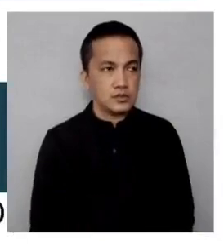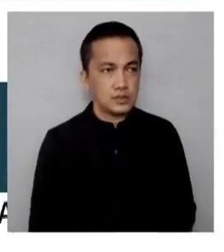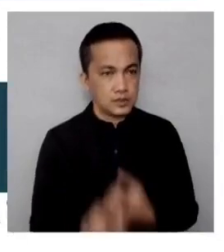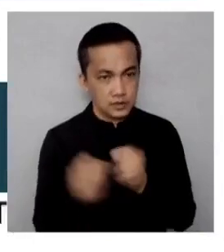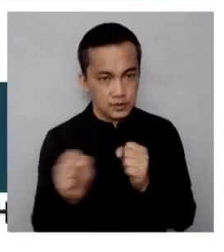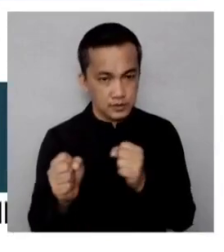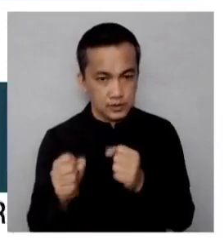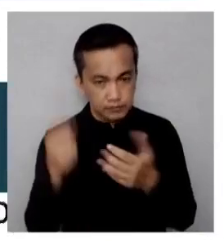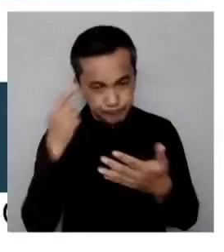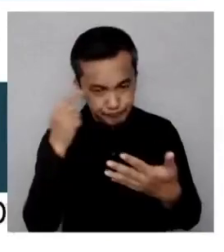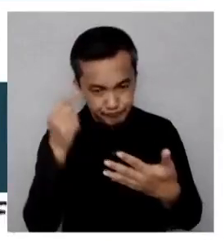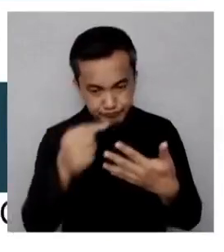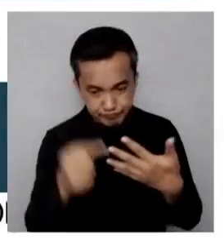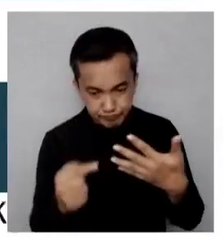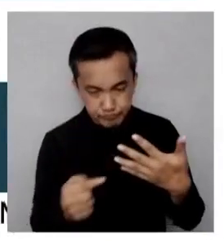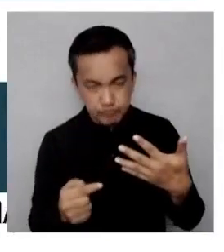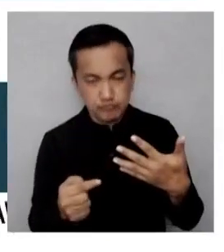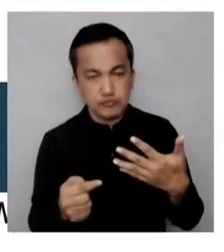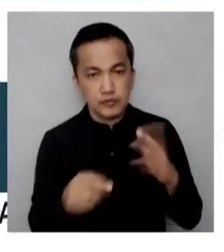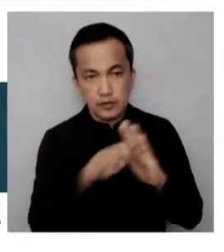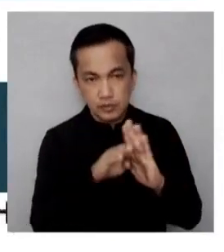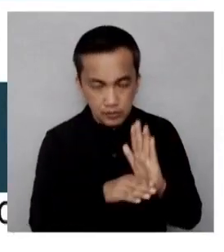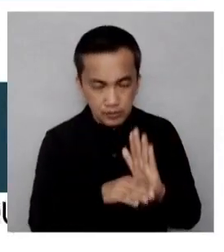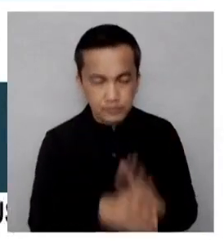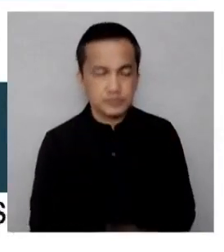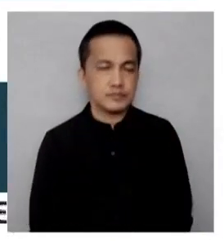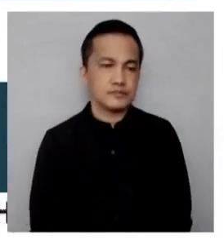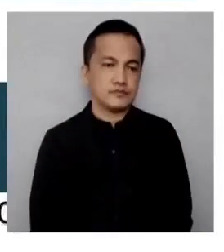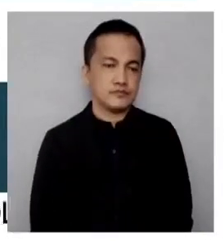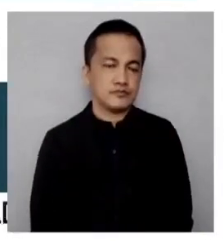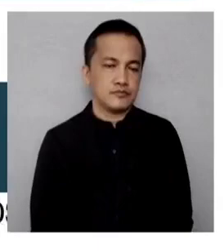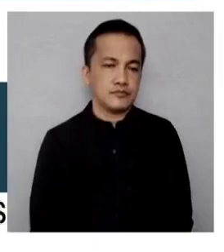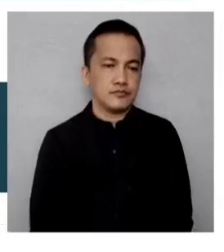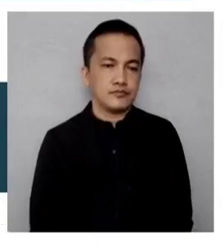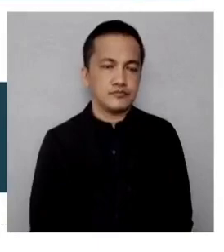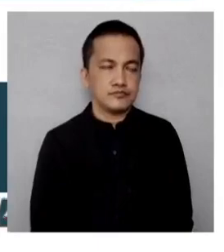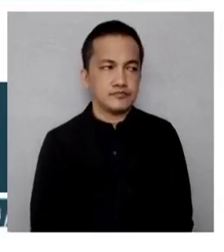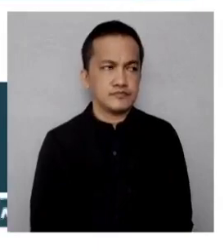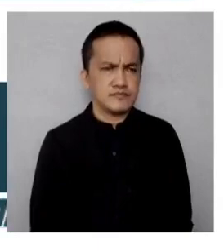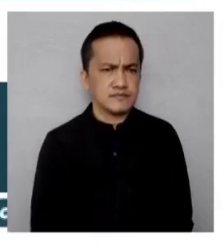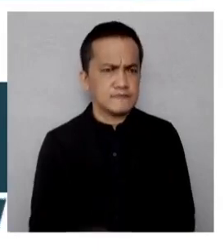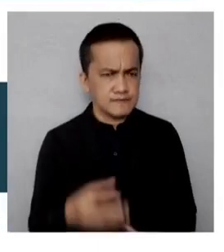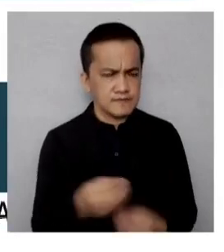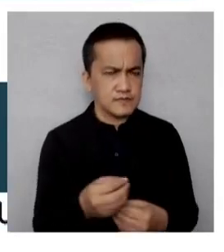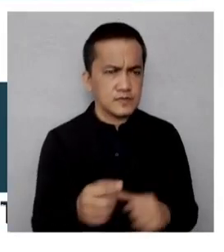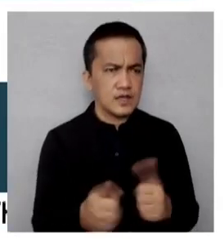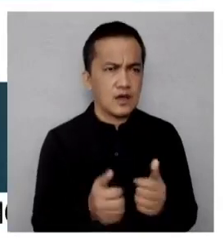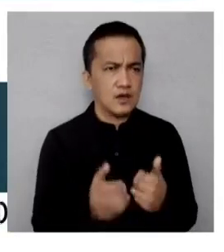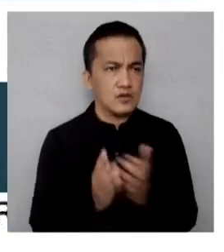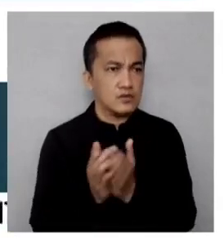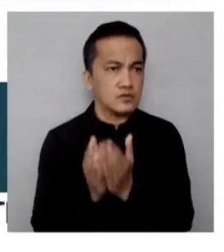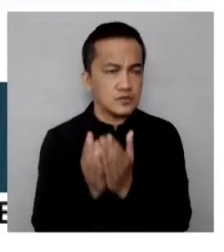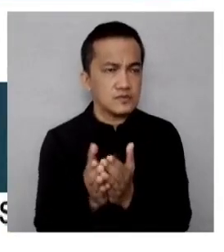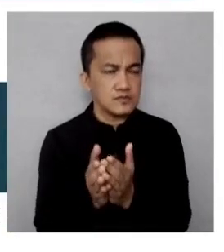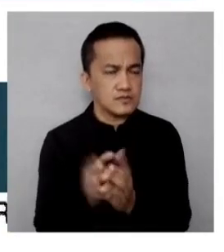and safety measures. At ito, yung paano ba nakakapaglayag